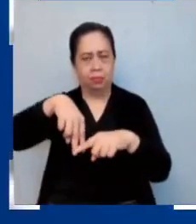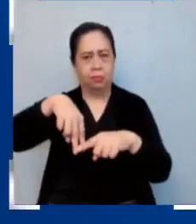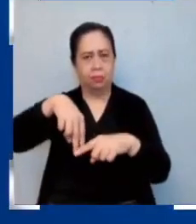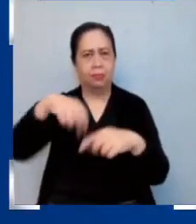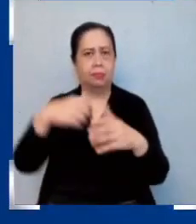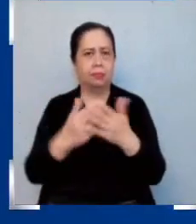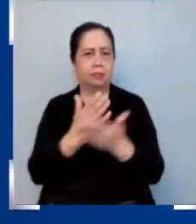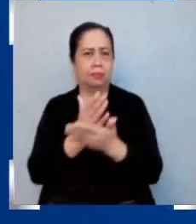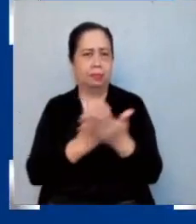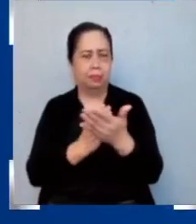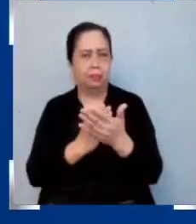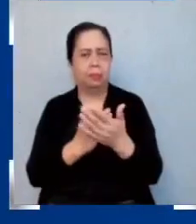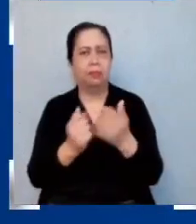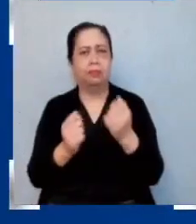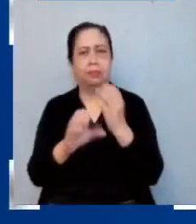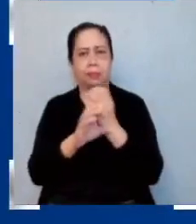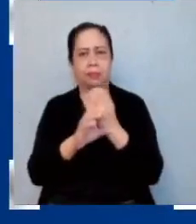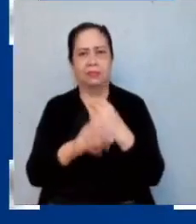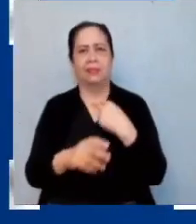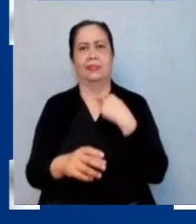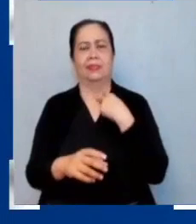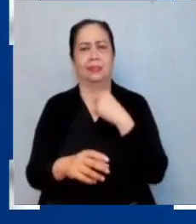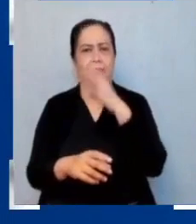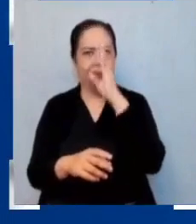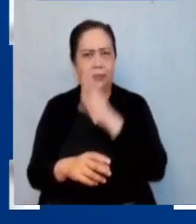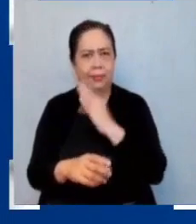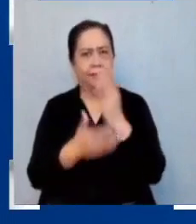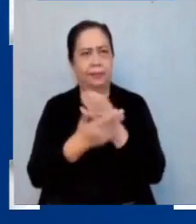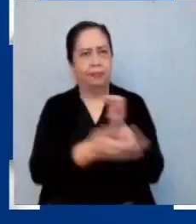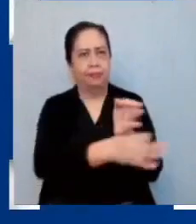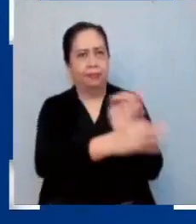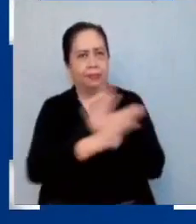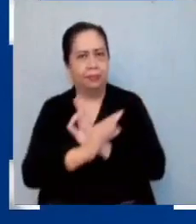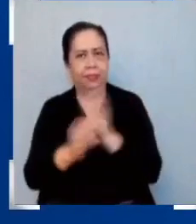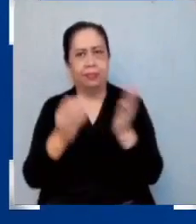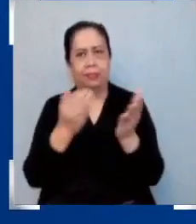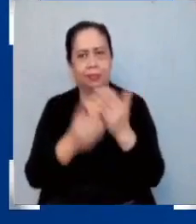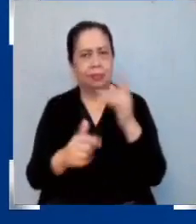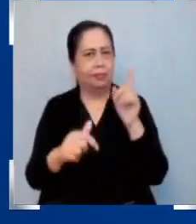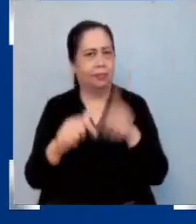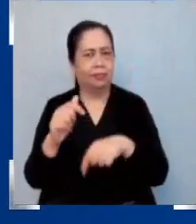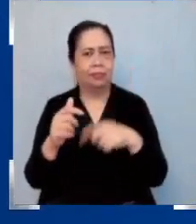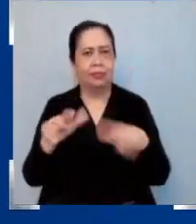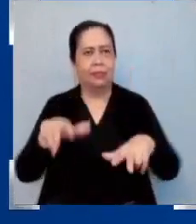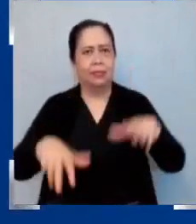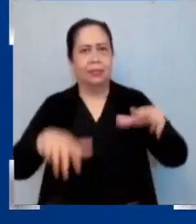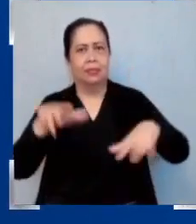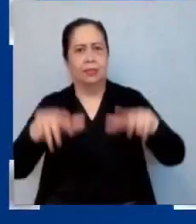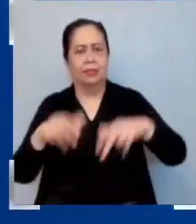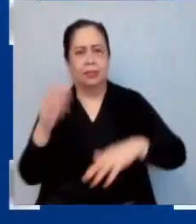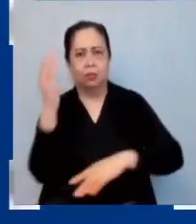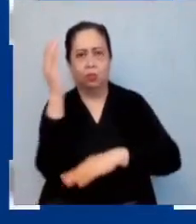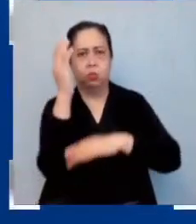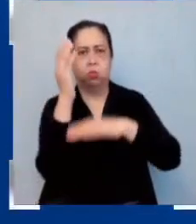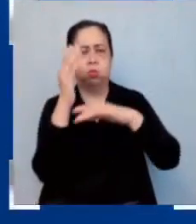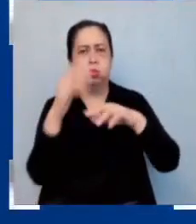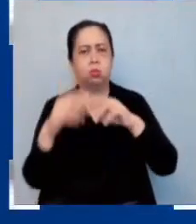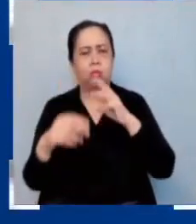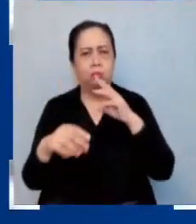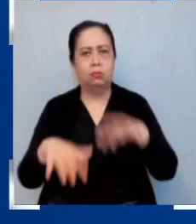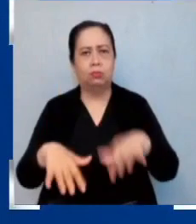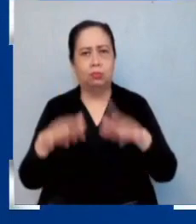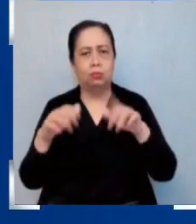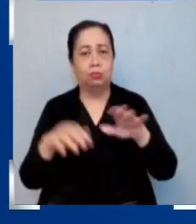ang tumirik. Ang mga sumundo sa mga bata halos hindi magkandaugaga sa taas ng tubig. Ang chikiting na